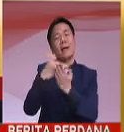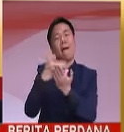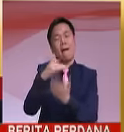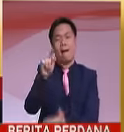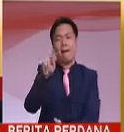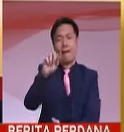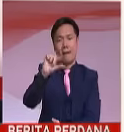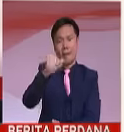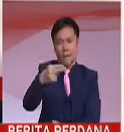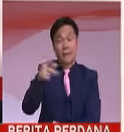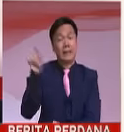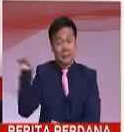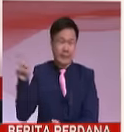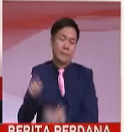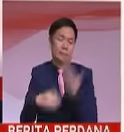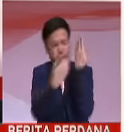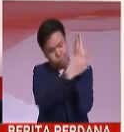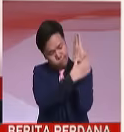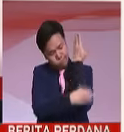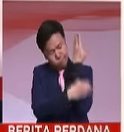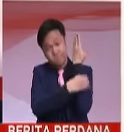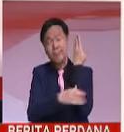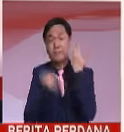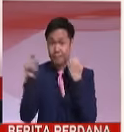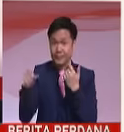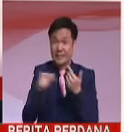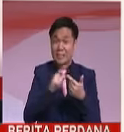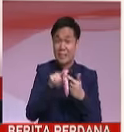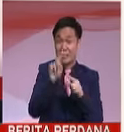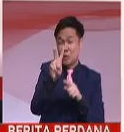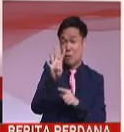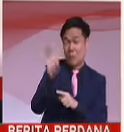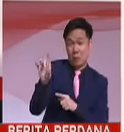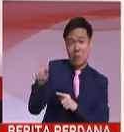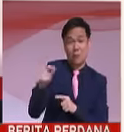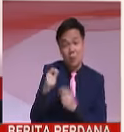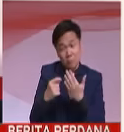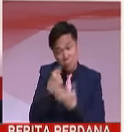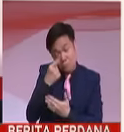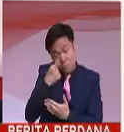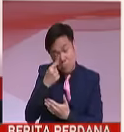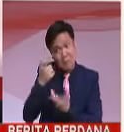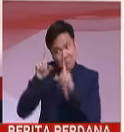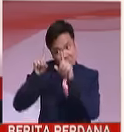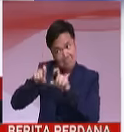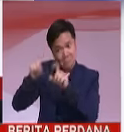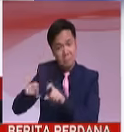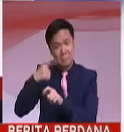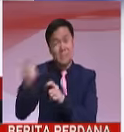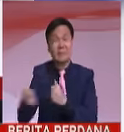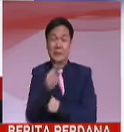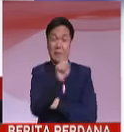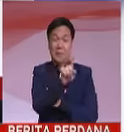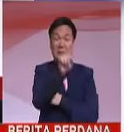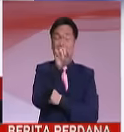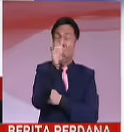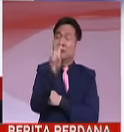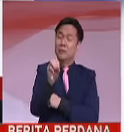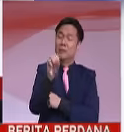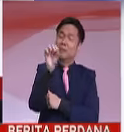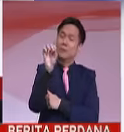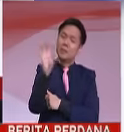lembah pantai ibu negara hasil saringan 245 pekerja tampak binaan dengan 11 individu didapati